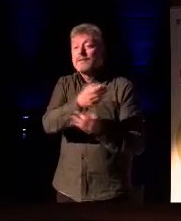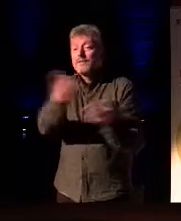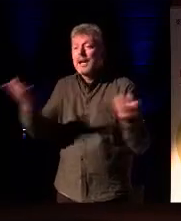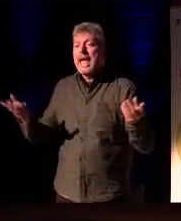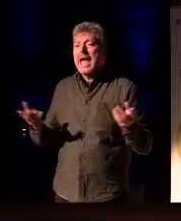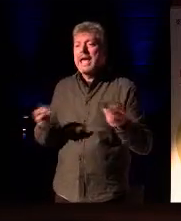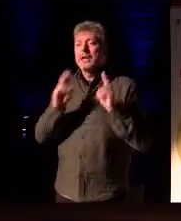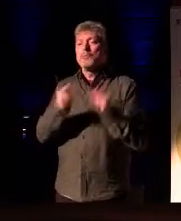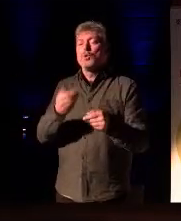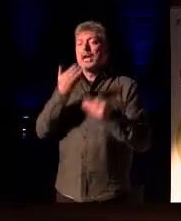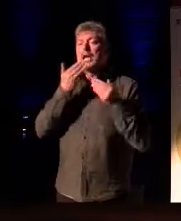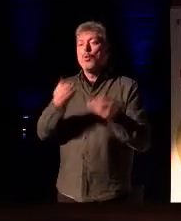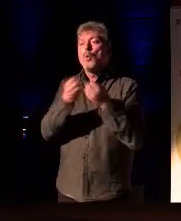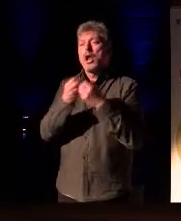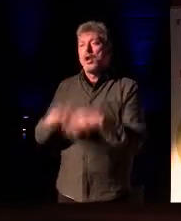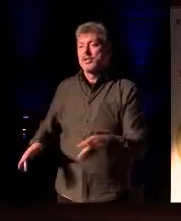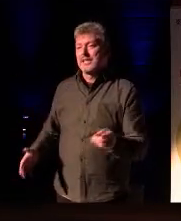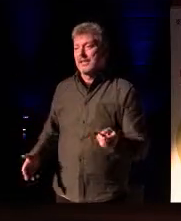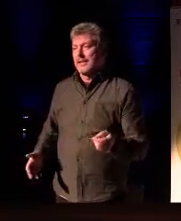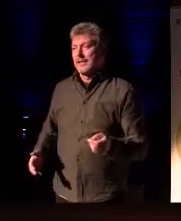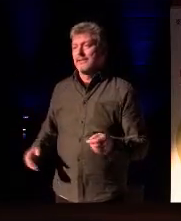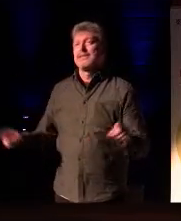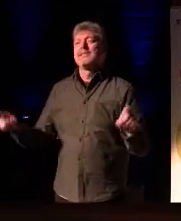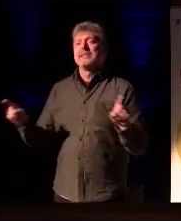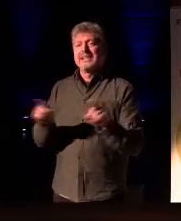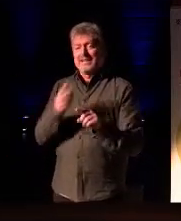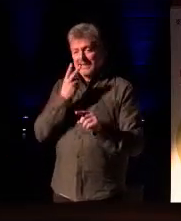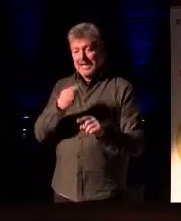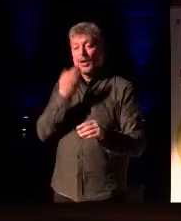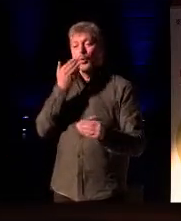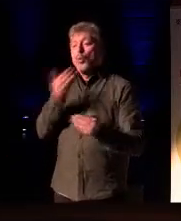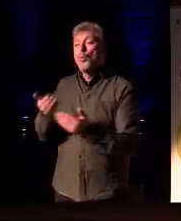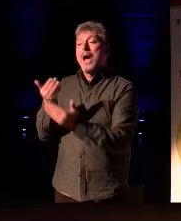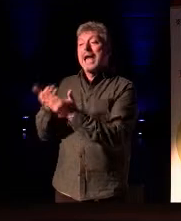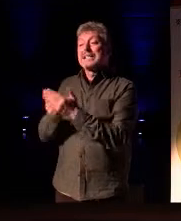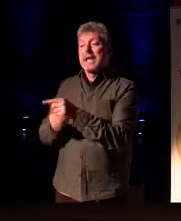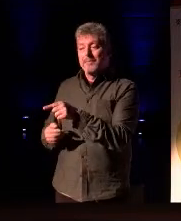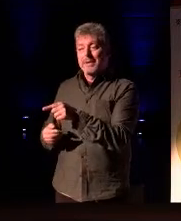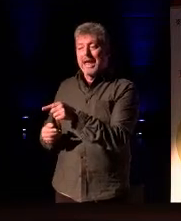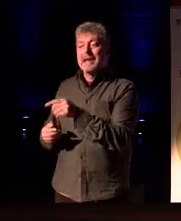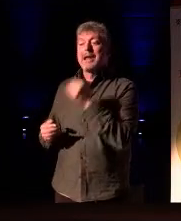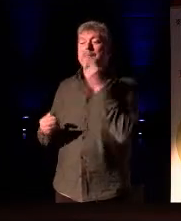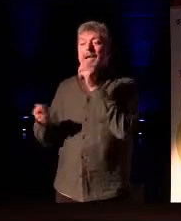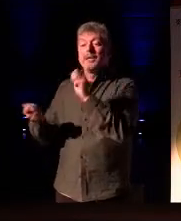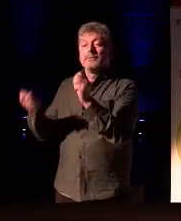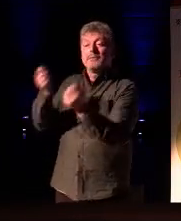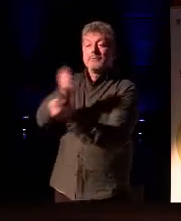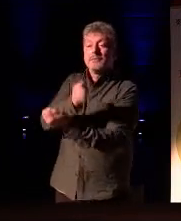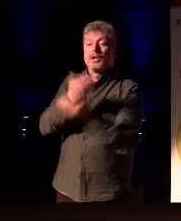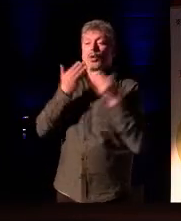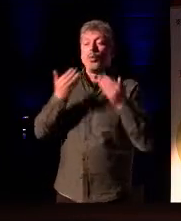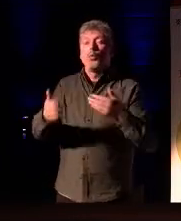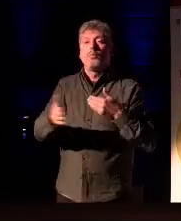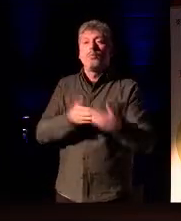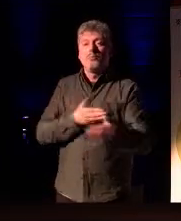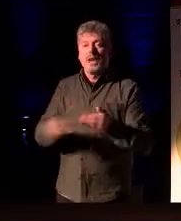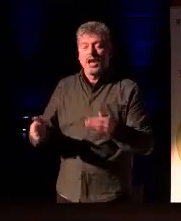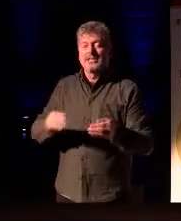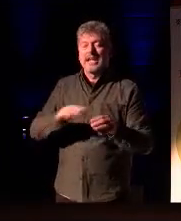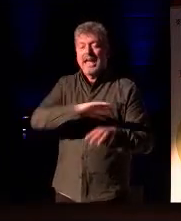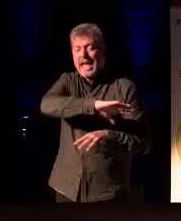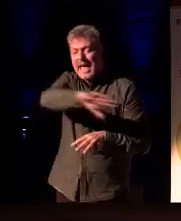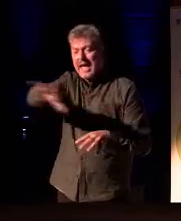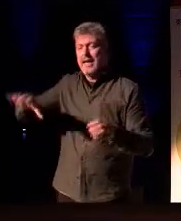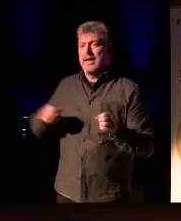bruk. Sånn at vi ser at de gode eksemplene faktisk blir til god praksis I hele eldreomsorgen.